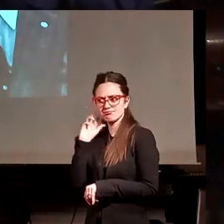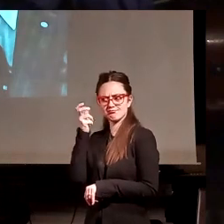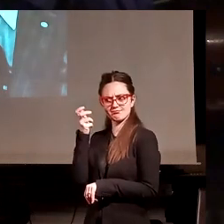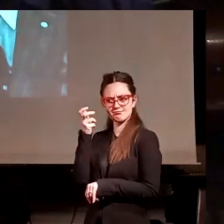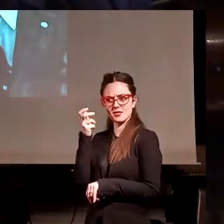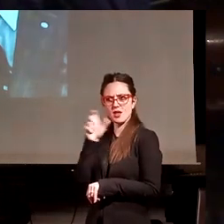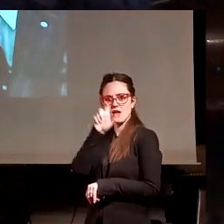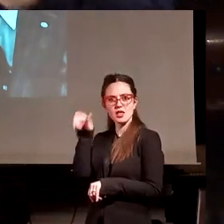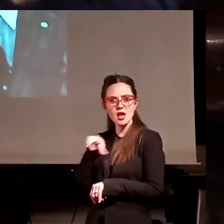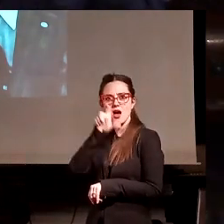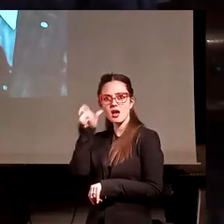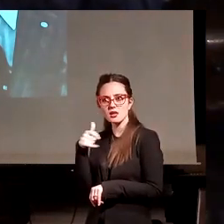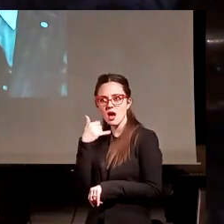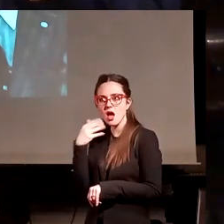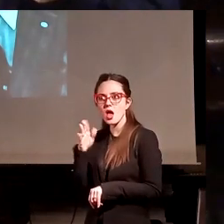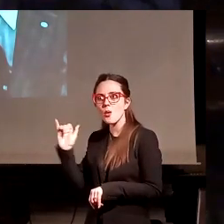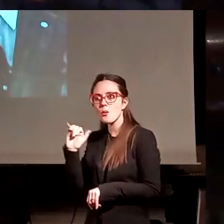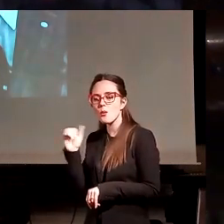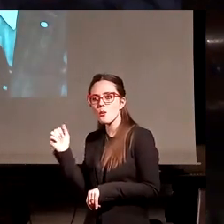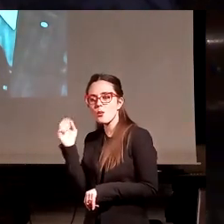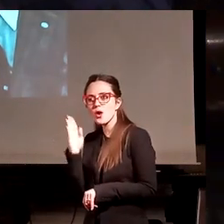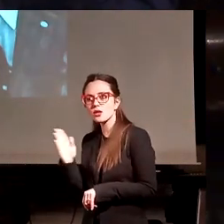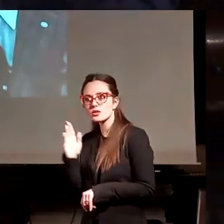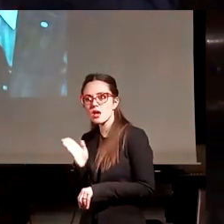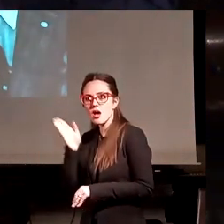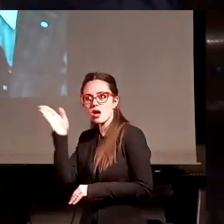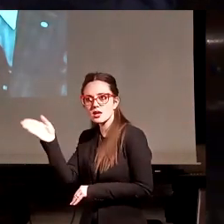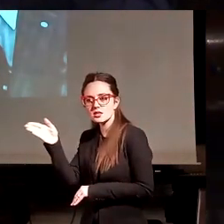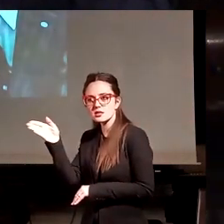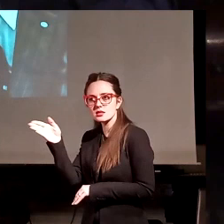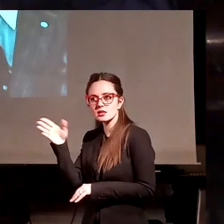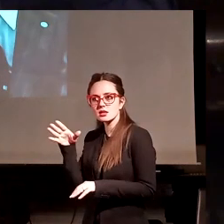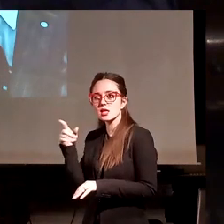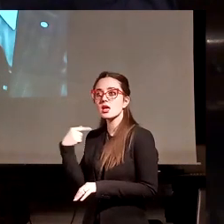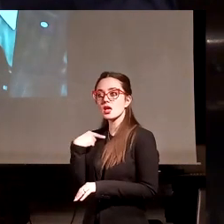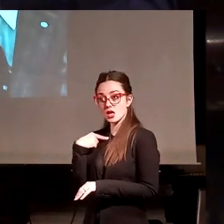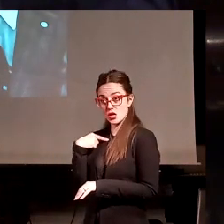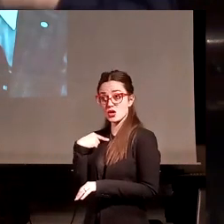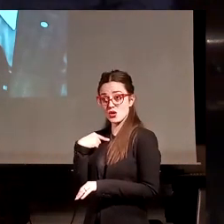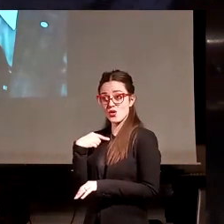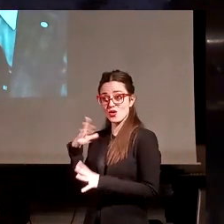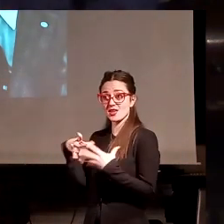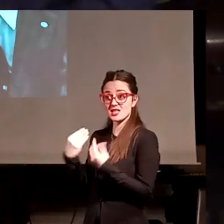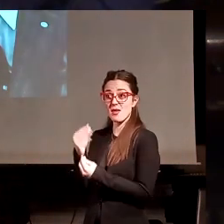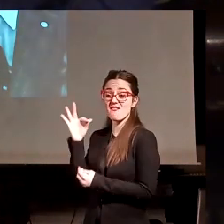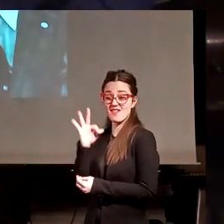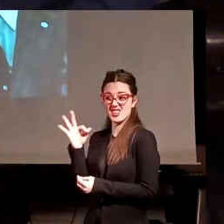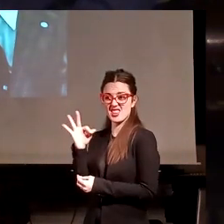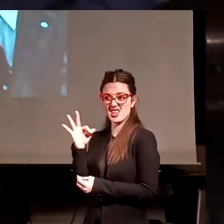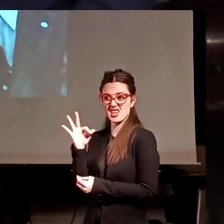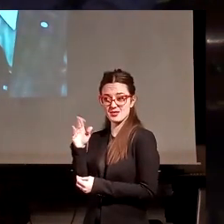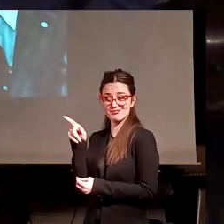l'italia taglia e io ho parlato con questa crisi si chiamava ip fa e fanny epifani e